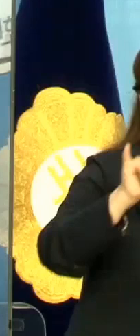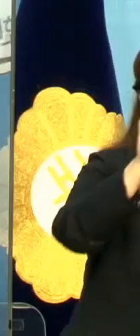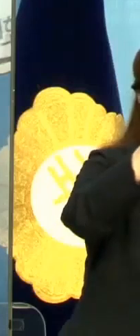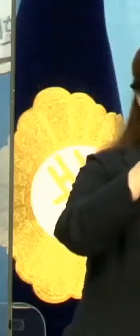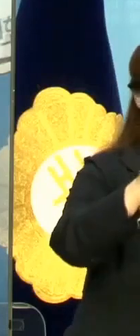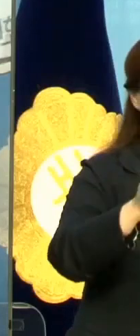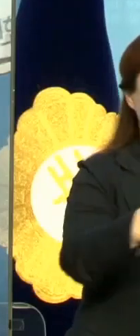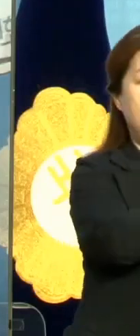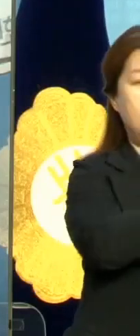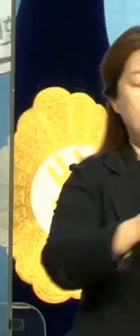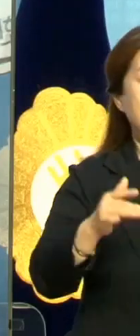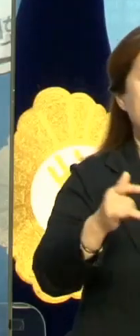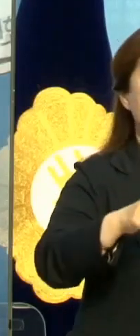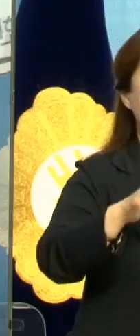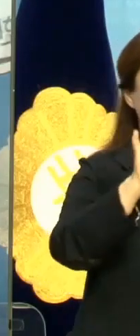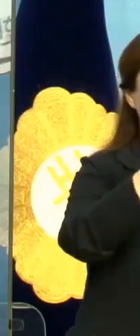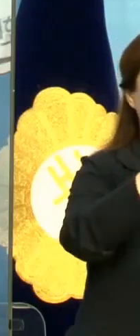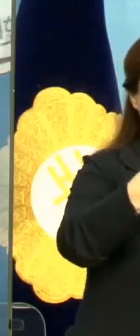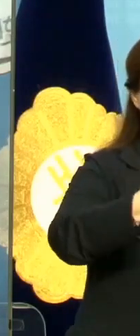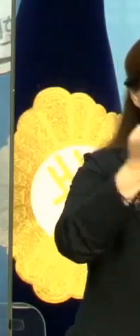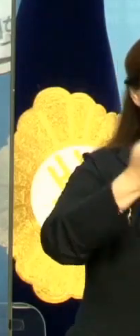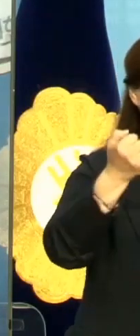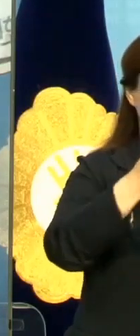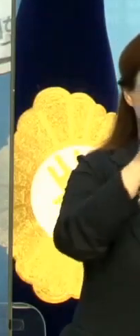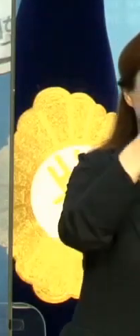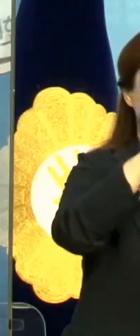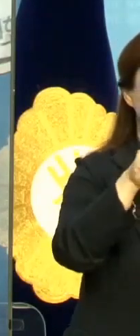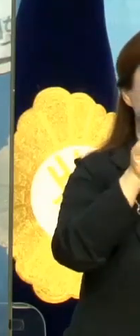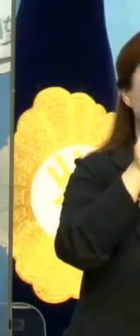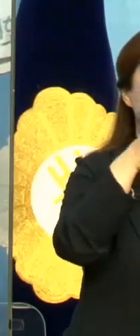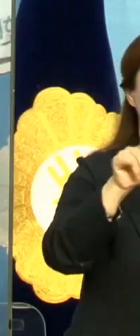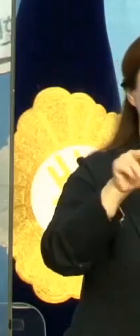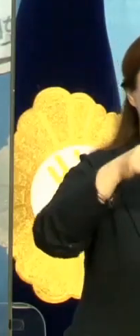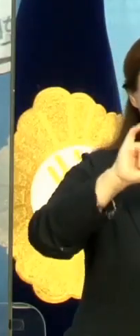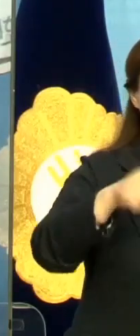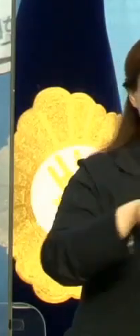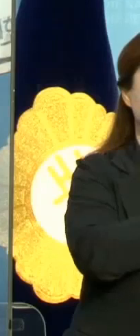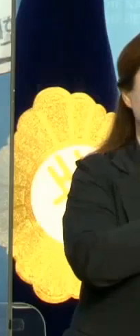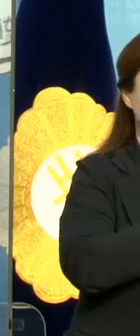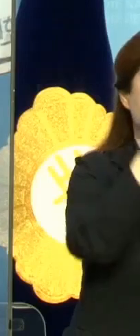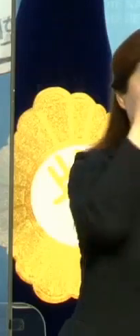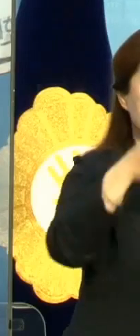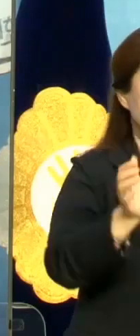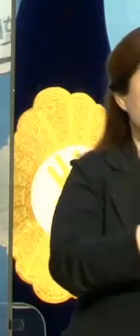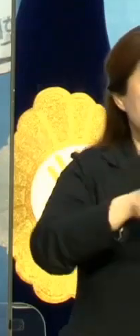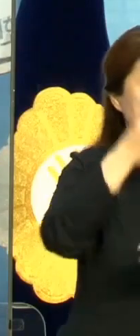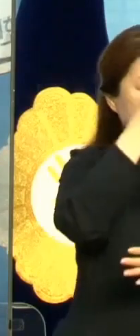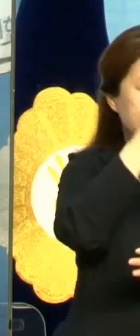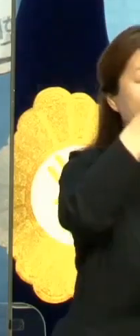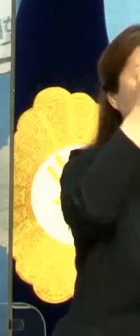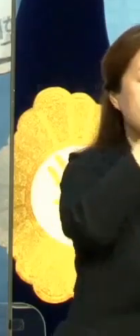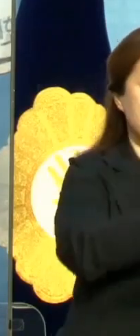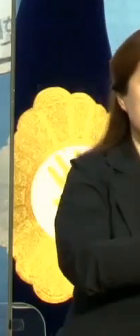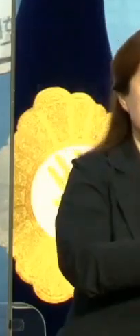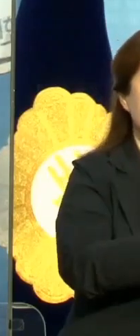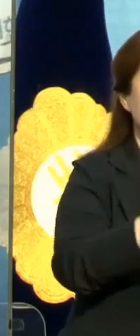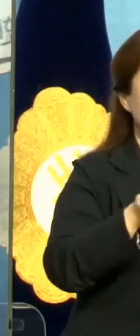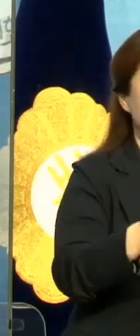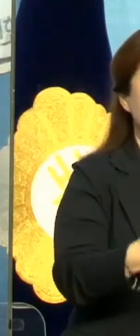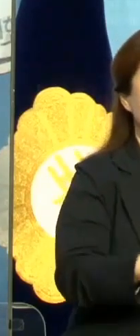책을 책임 의혹을 받고 있는 이상직 의원 도 윤리 감찰 단에서 조사에 따라서 빠르고